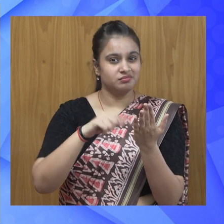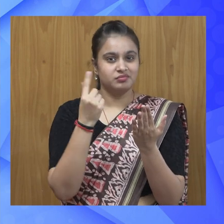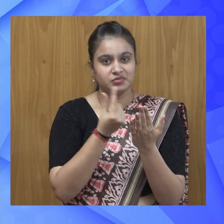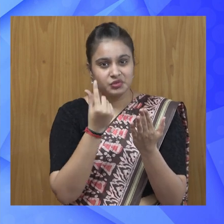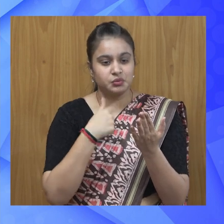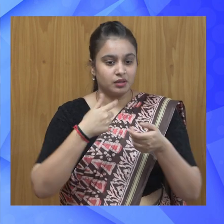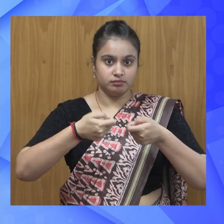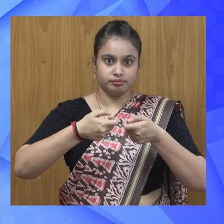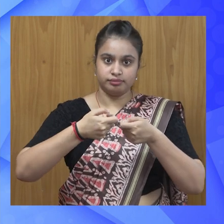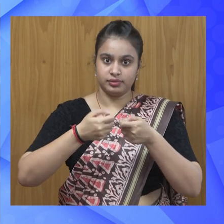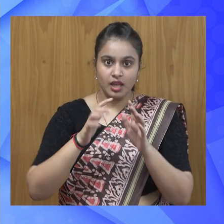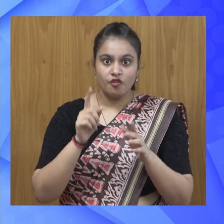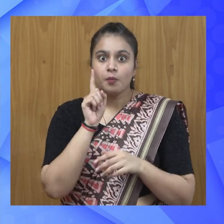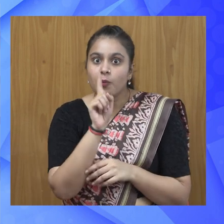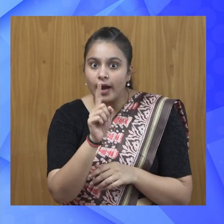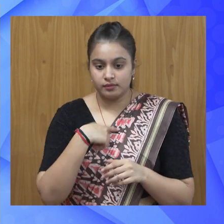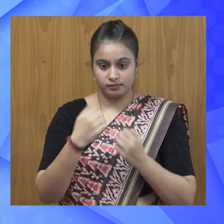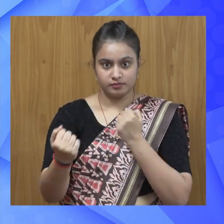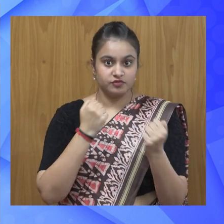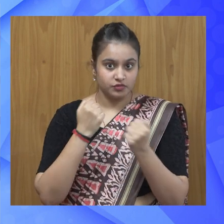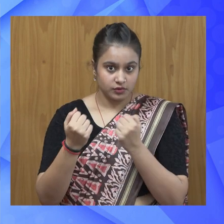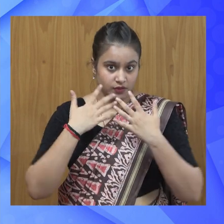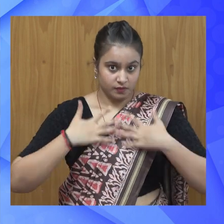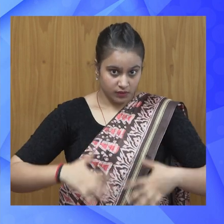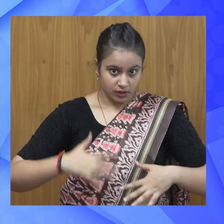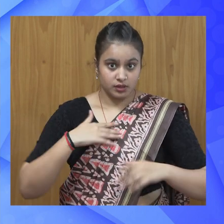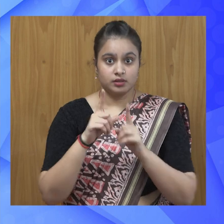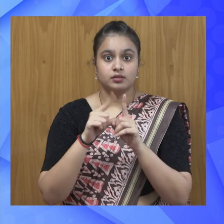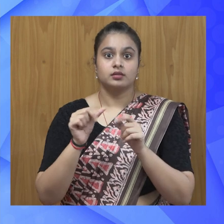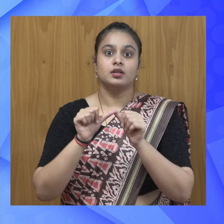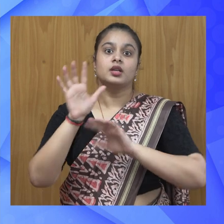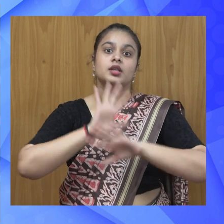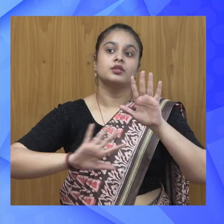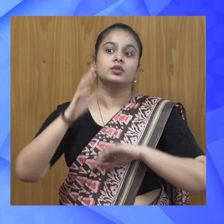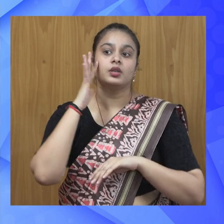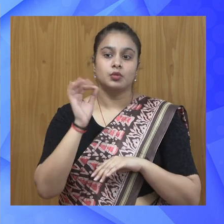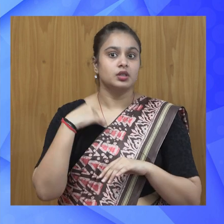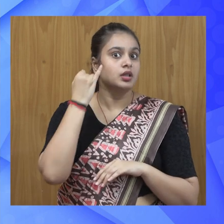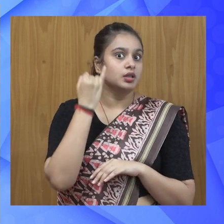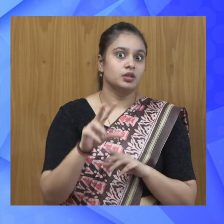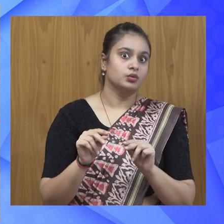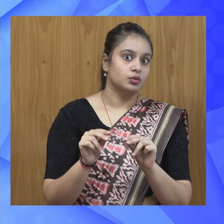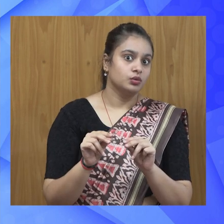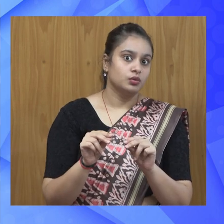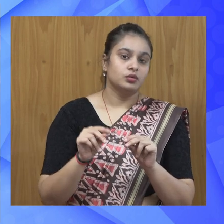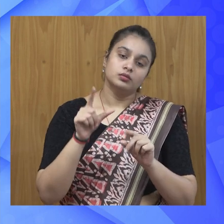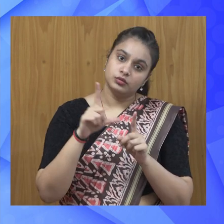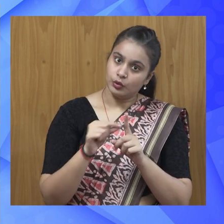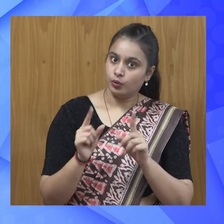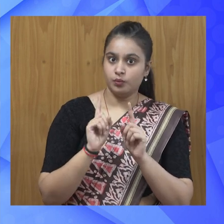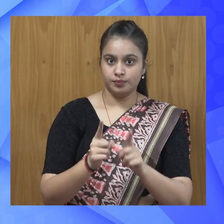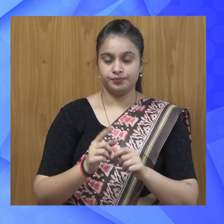वर्चुअल गेम्स खेलते हैं, लेकिन फिजिकल एक्टिविटी का होना भी बहुत इंपॉर्टेंट है, इसको इग्नोर ना करो, इसको भी अपने बिल्कुल करना